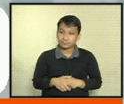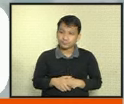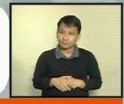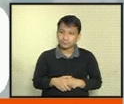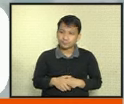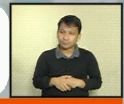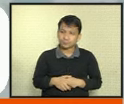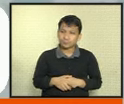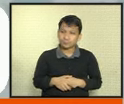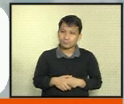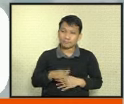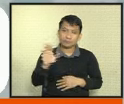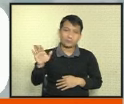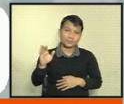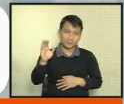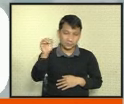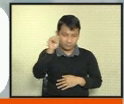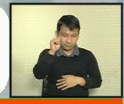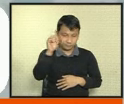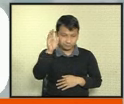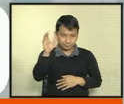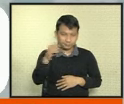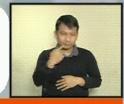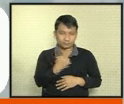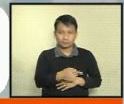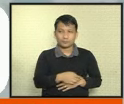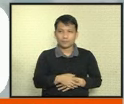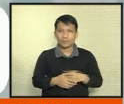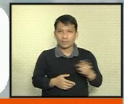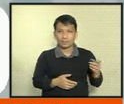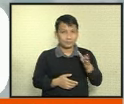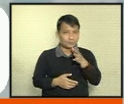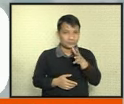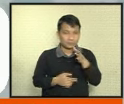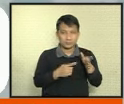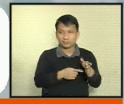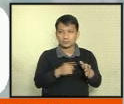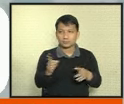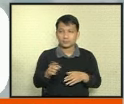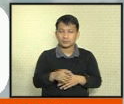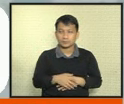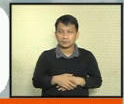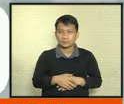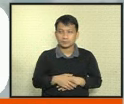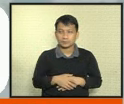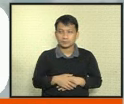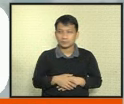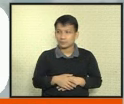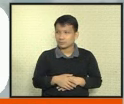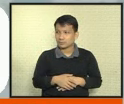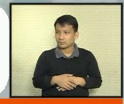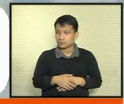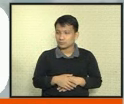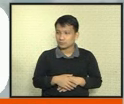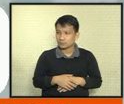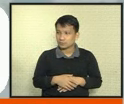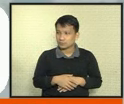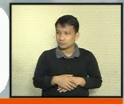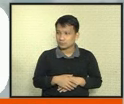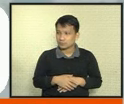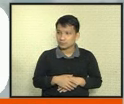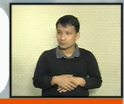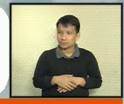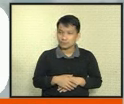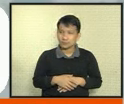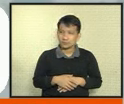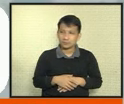Oh, Mr. Arman. Yes po, sir. Ayan, nagsalita na si Ms. Ramos. Ano po sabi? Hindi mo narinig? Hindi po eh,